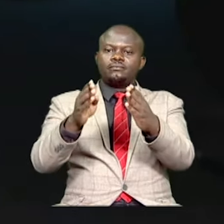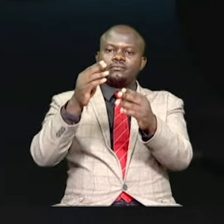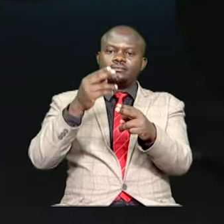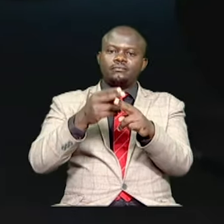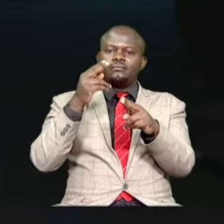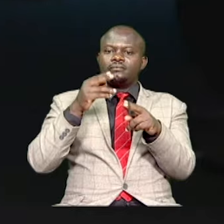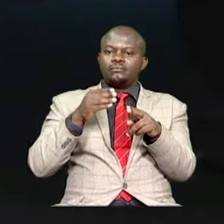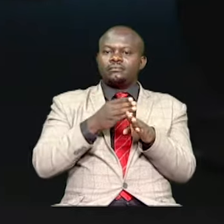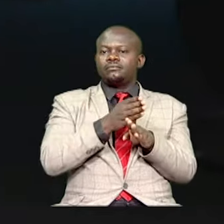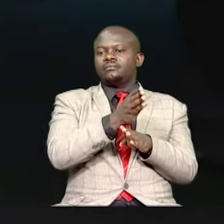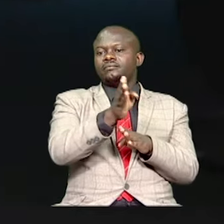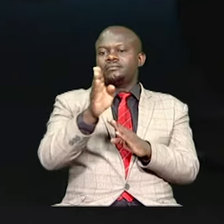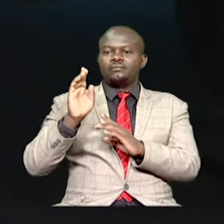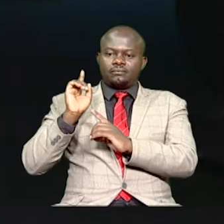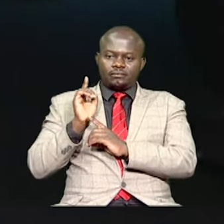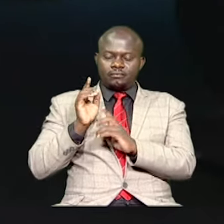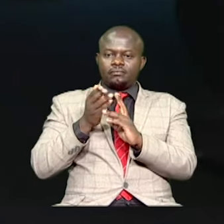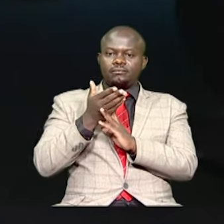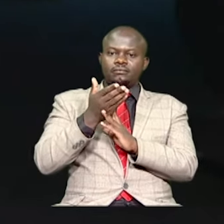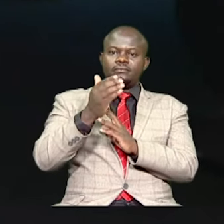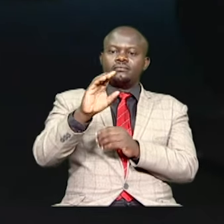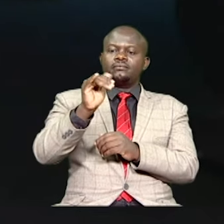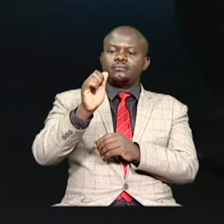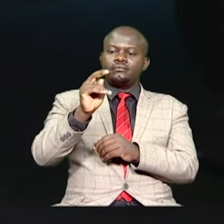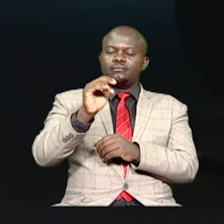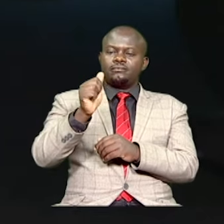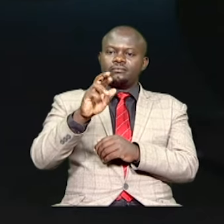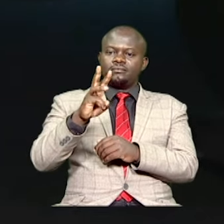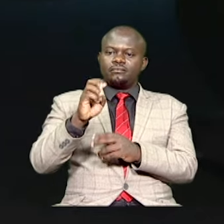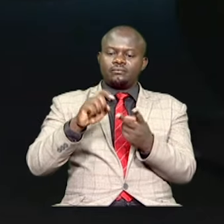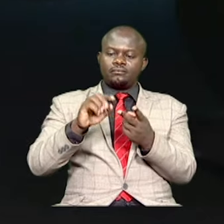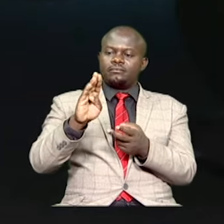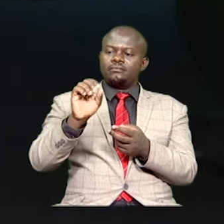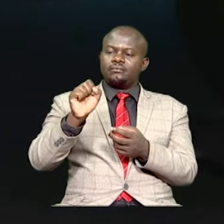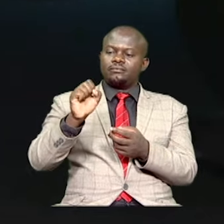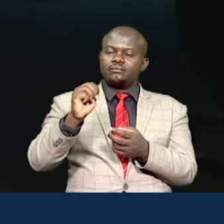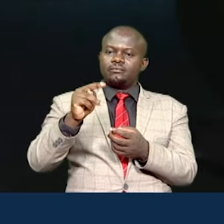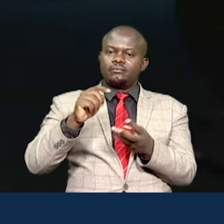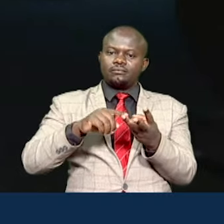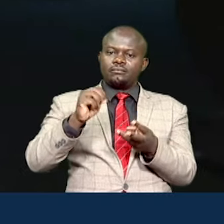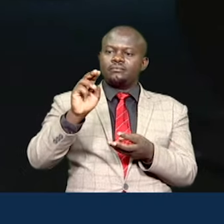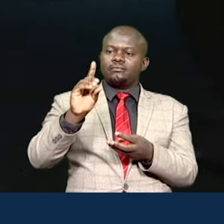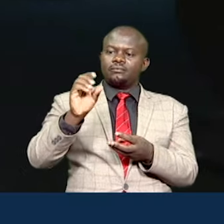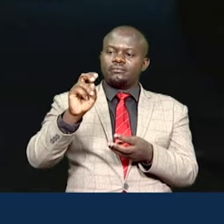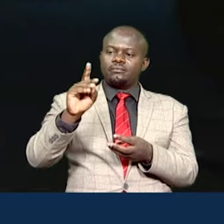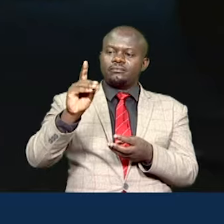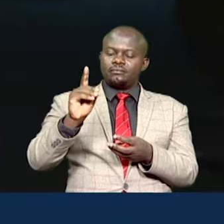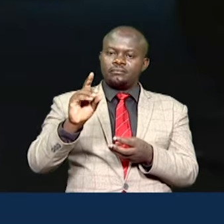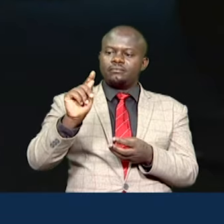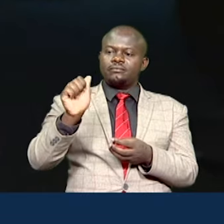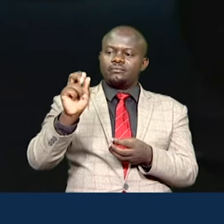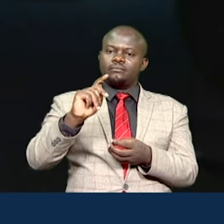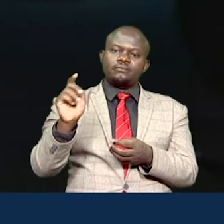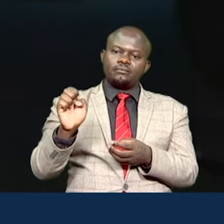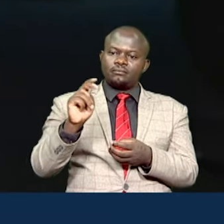kwitanga no muhanda w'umutekano unyuze mu bice bya Cyanzarwe Busasamana Bugeshi Mudende Kanzenze umanukana none mu mujyi wa